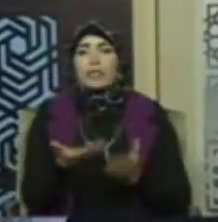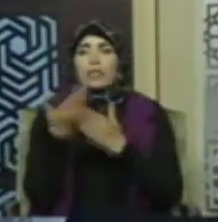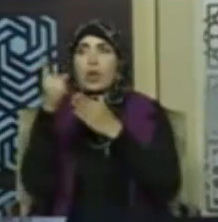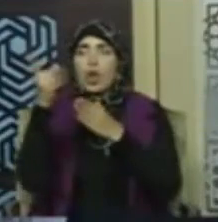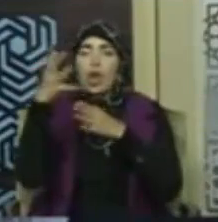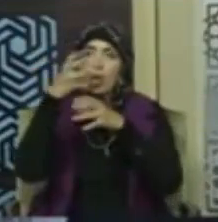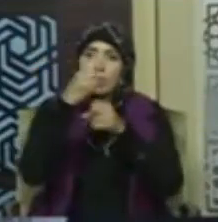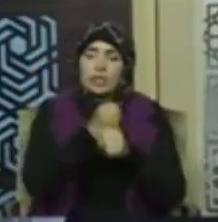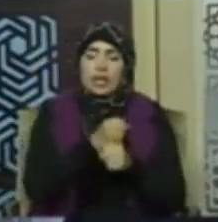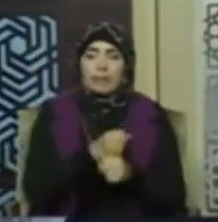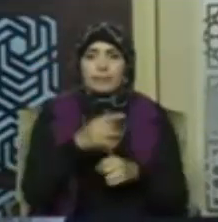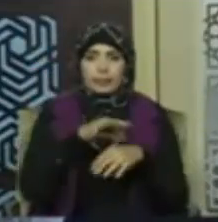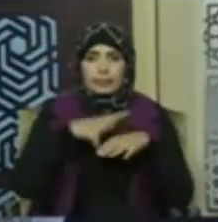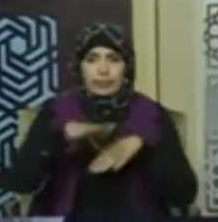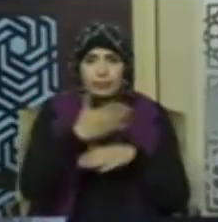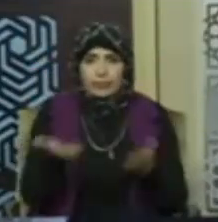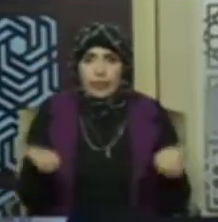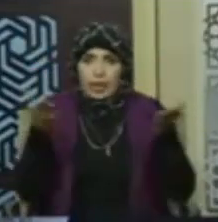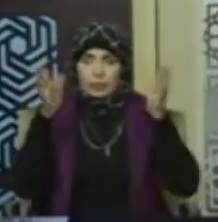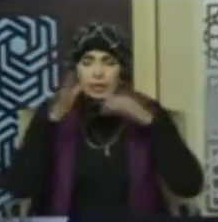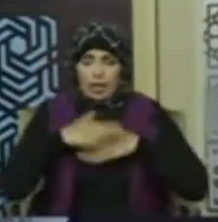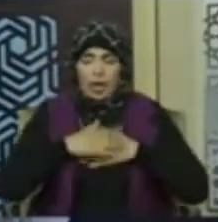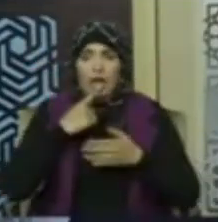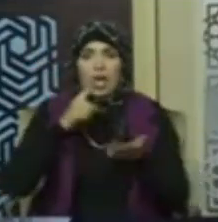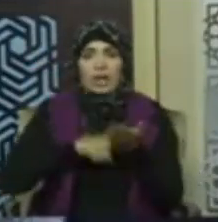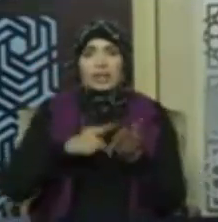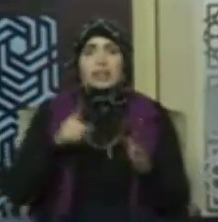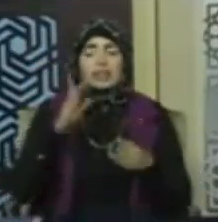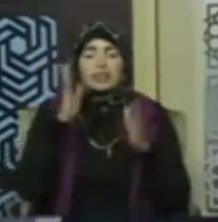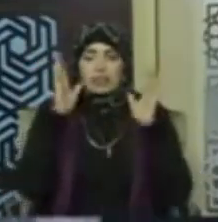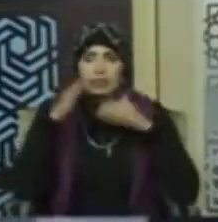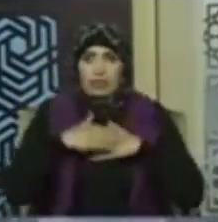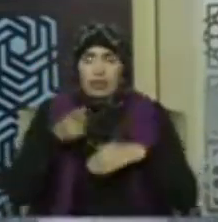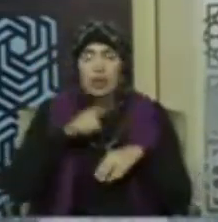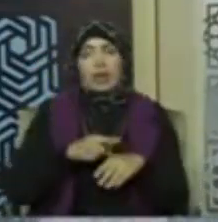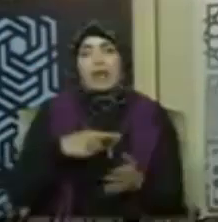الله عليه وسلم. ويا عبد الله اقم الصلاه، ان الصلاه كانت على المؤمنين كتابا موقوتا.